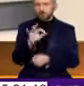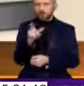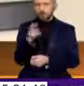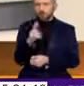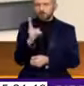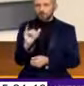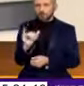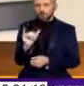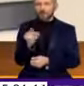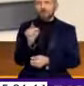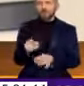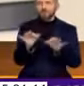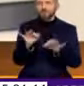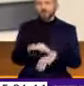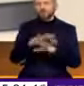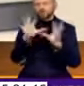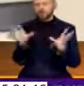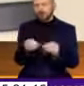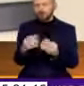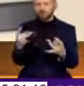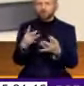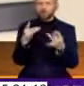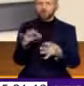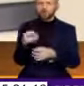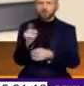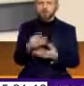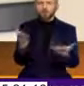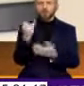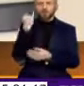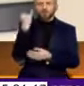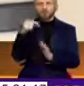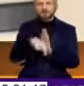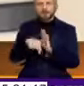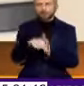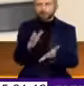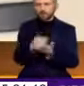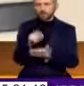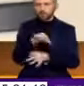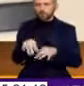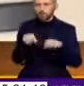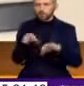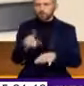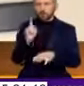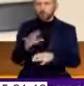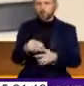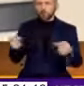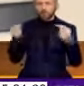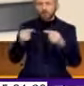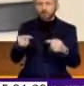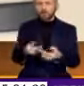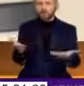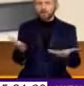Бохняку. Він, звичайно, в загальних рисах нам розповів про те, яку саме ідею несе цей проект рішення. Однак про конкретику